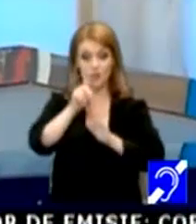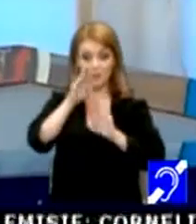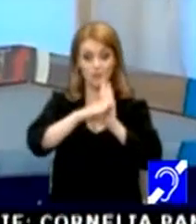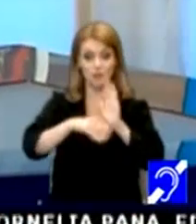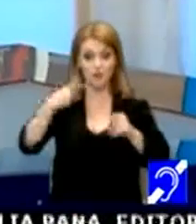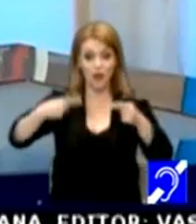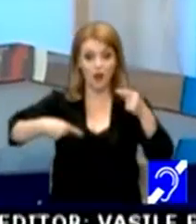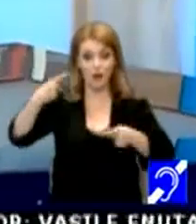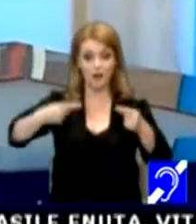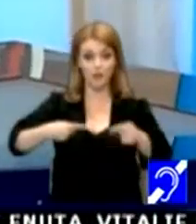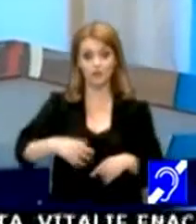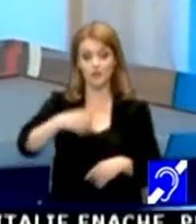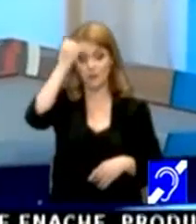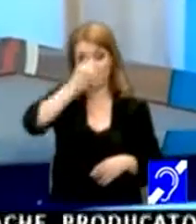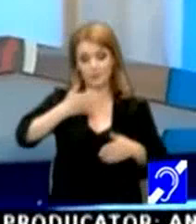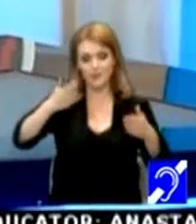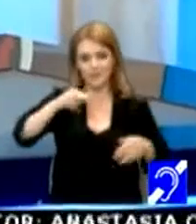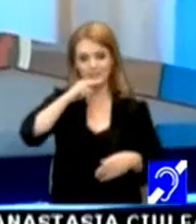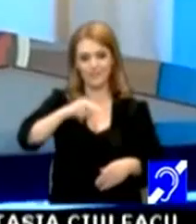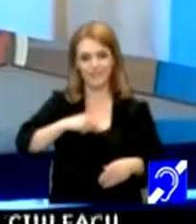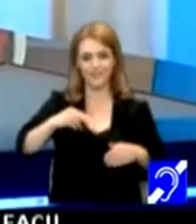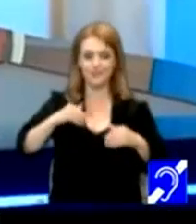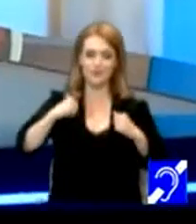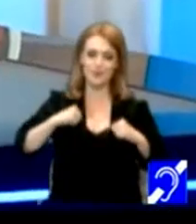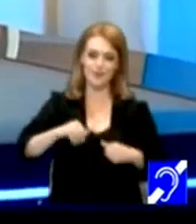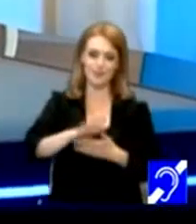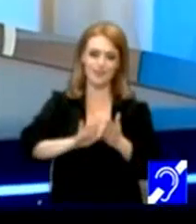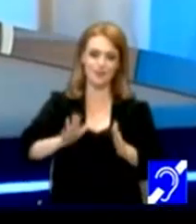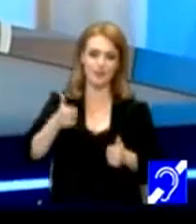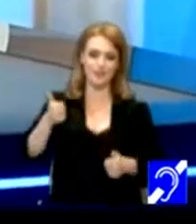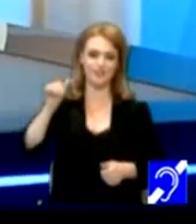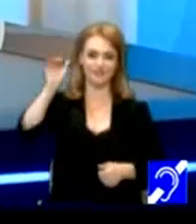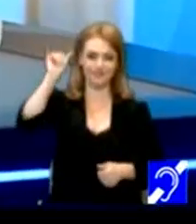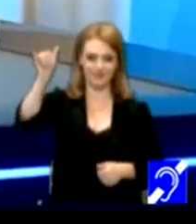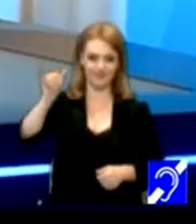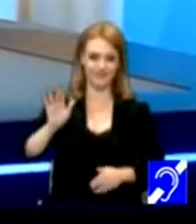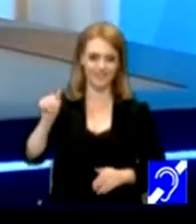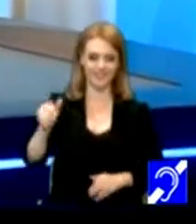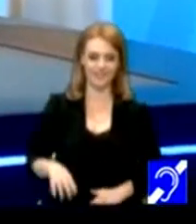Eu sunt Vadim Cheptănaru și vă mulțumesc pentru atenție. O seară liniștită vă doresc. La revedere!